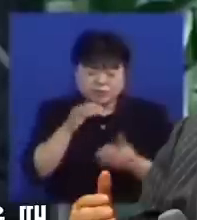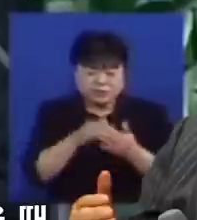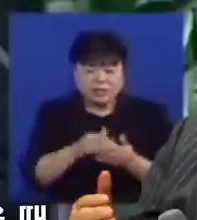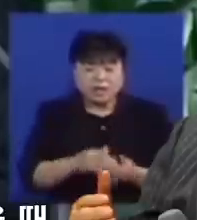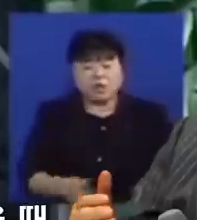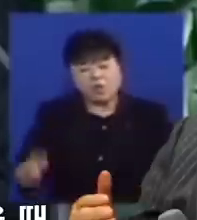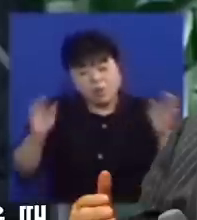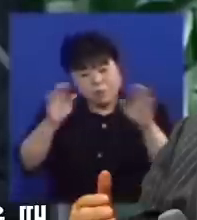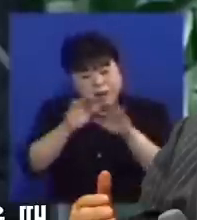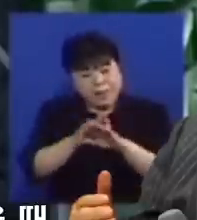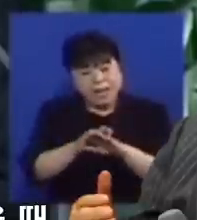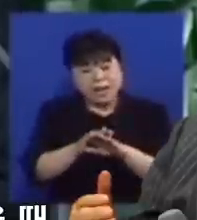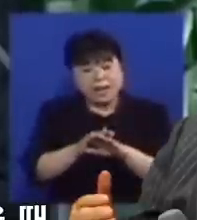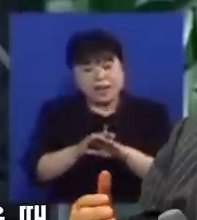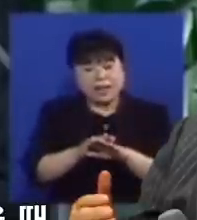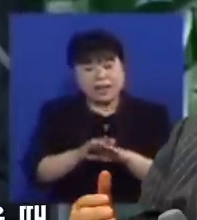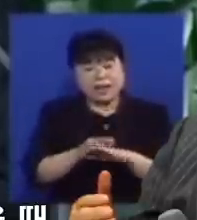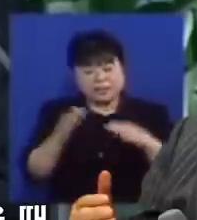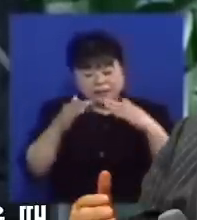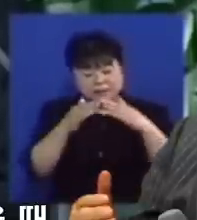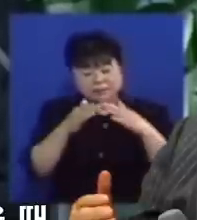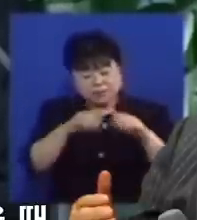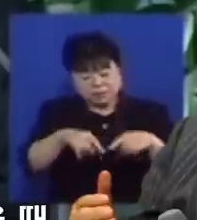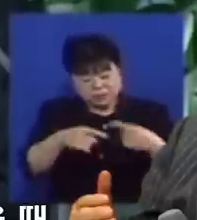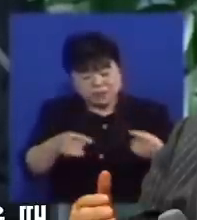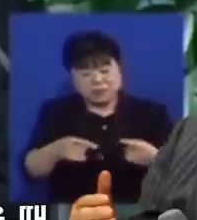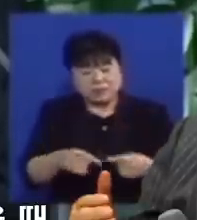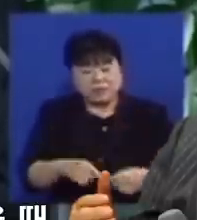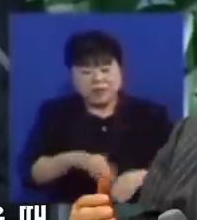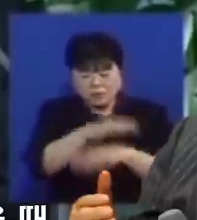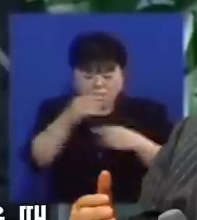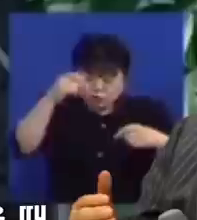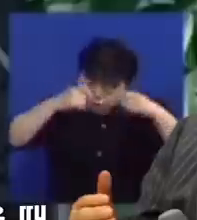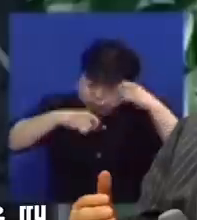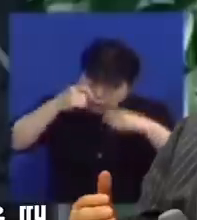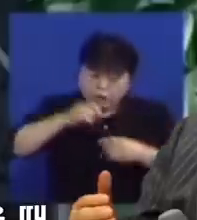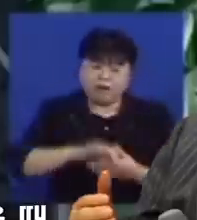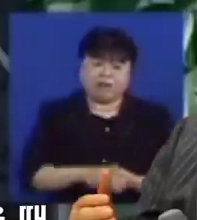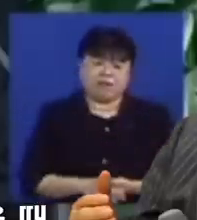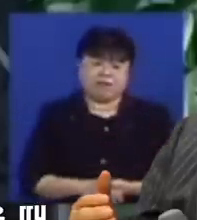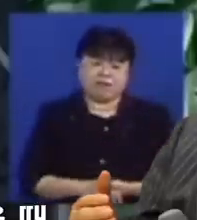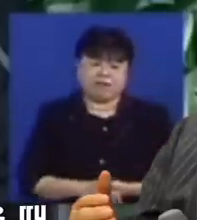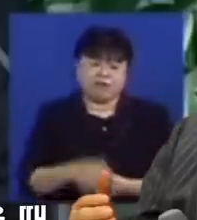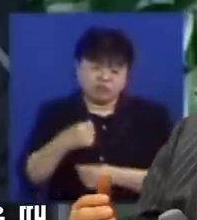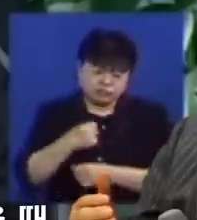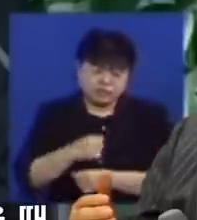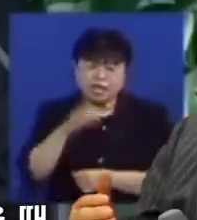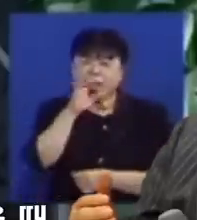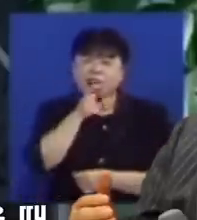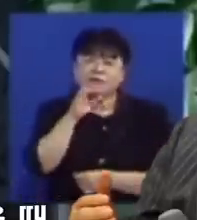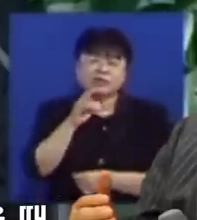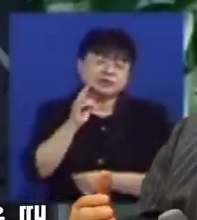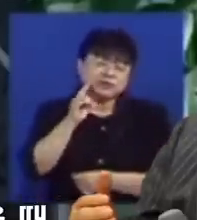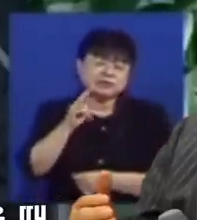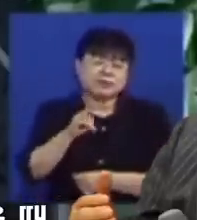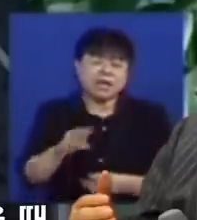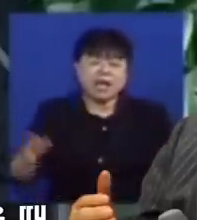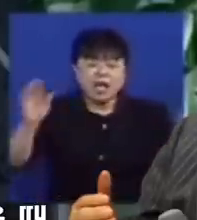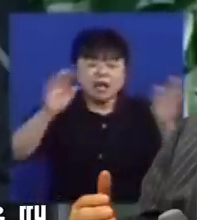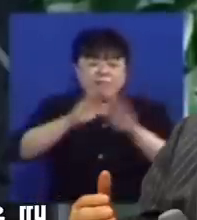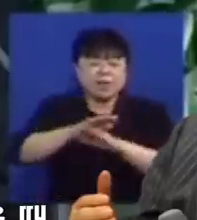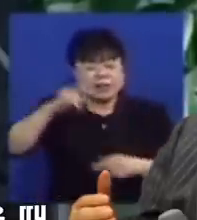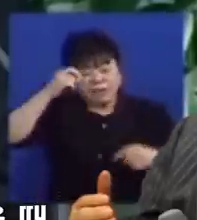저녁에 숙소로 돌아오면 안 우는 사람이 없었어요. 다 흐흑흐느끼 울며